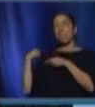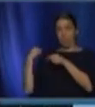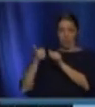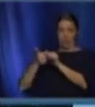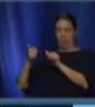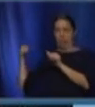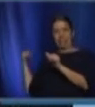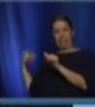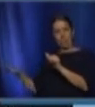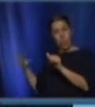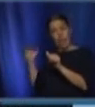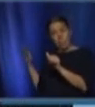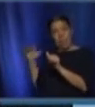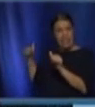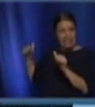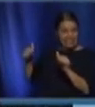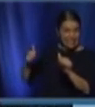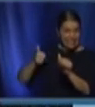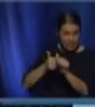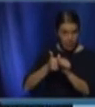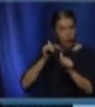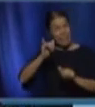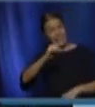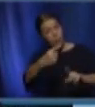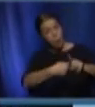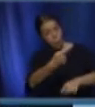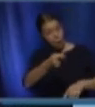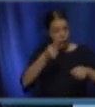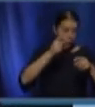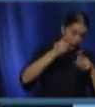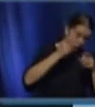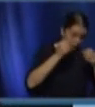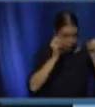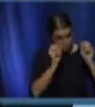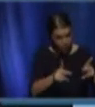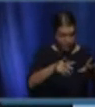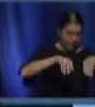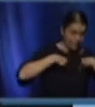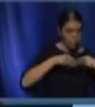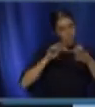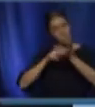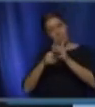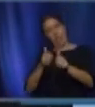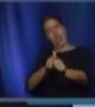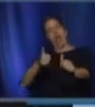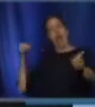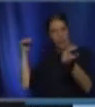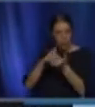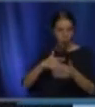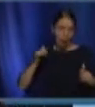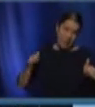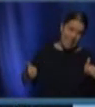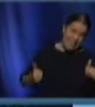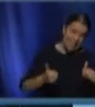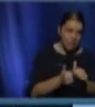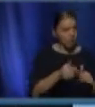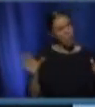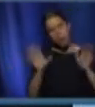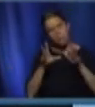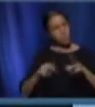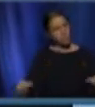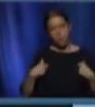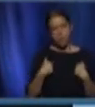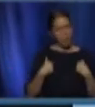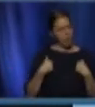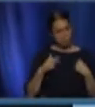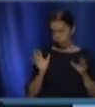rattrapage à faire. Donc, il n'est pas question de raccourcir les sessions. Merci. On va prendre la prochaine question. Micro 2. Bonsoir,